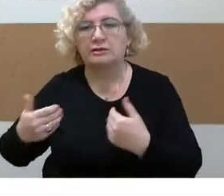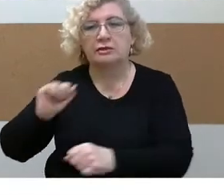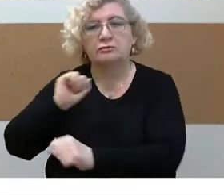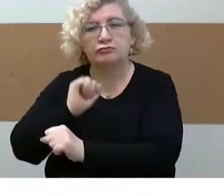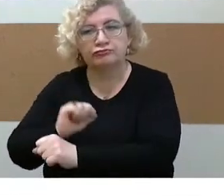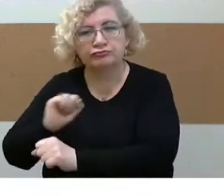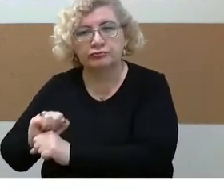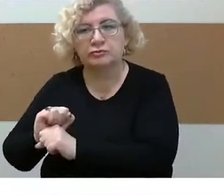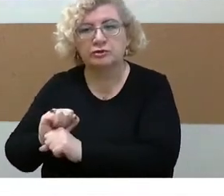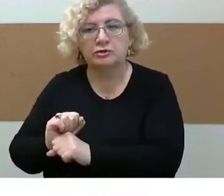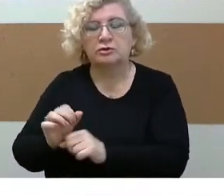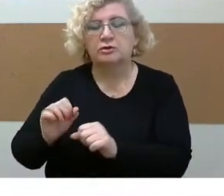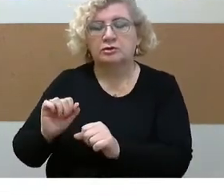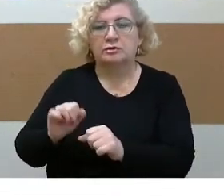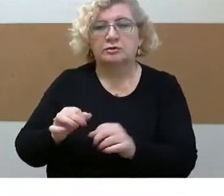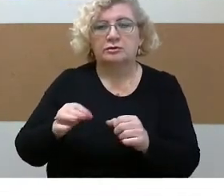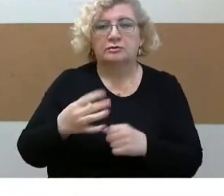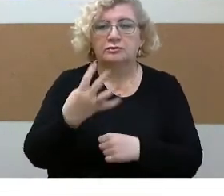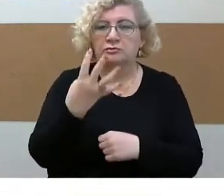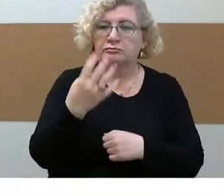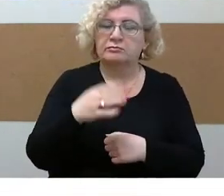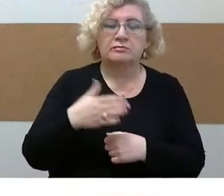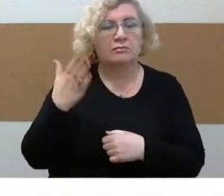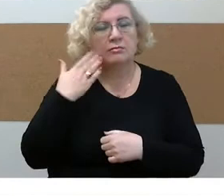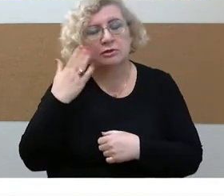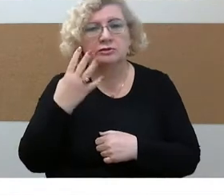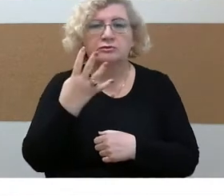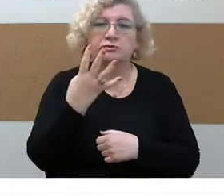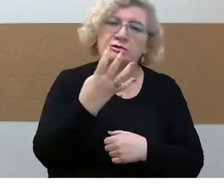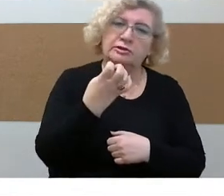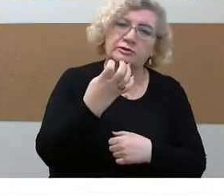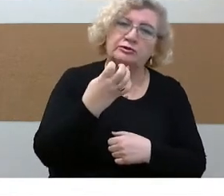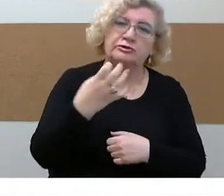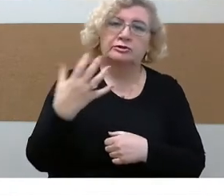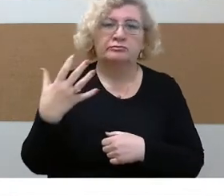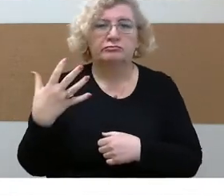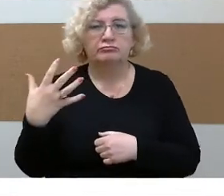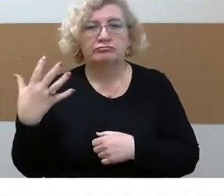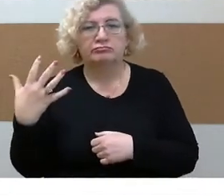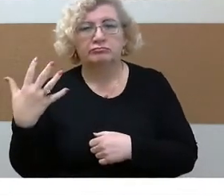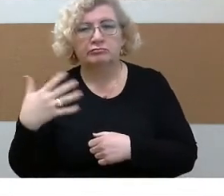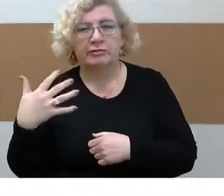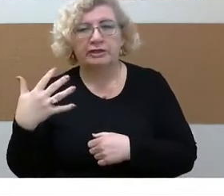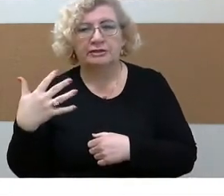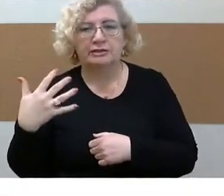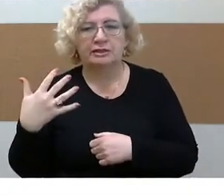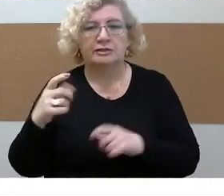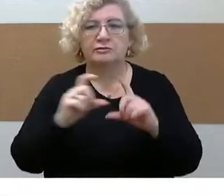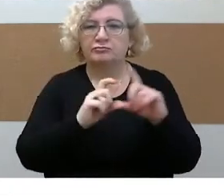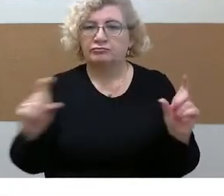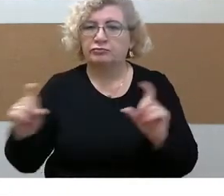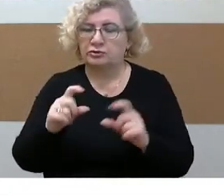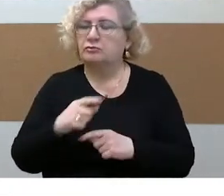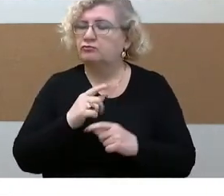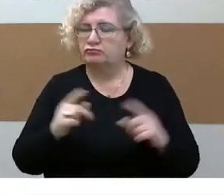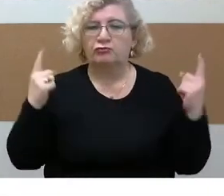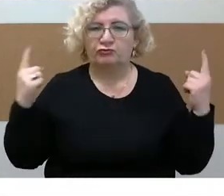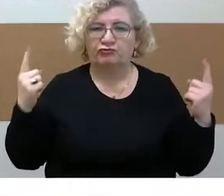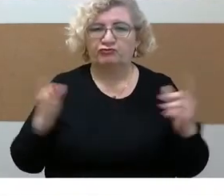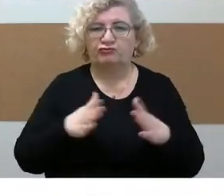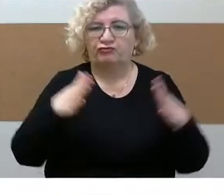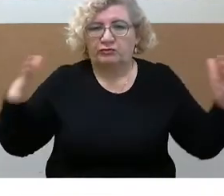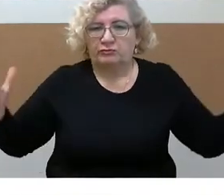atžvilgių 400 maždaug 50 įstaigų, kas yra tikrai didžiulė aprėptis.